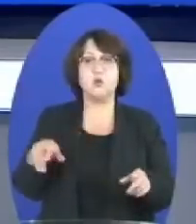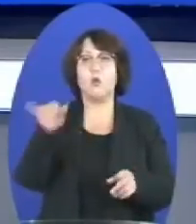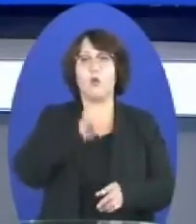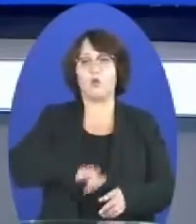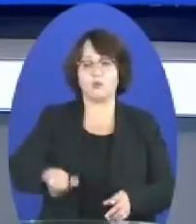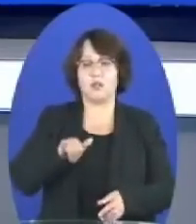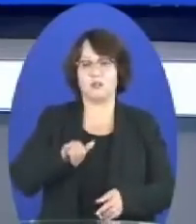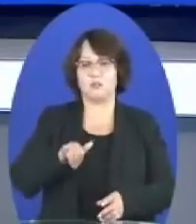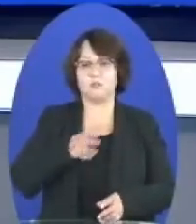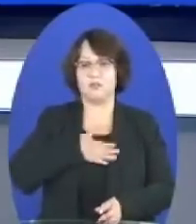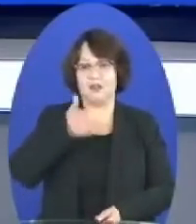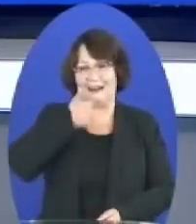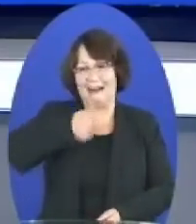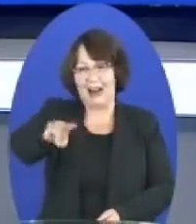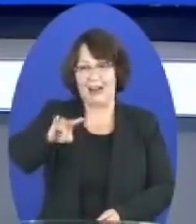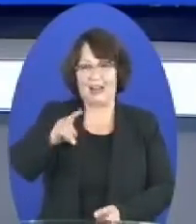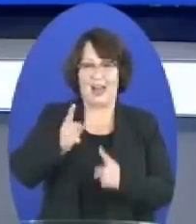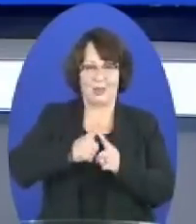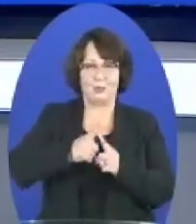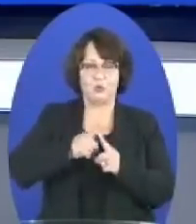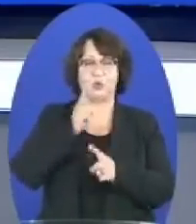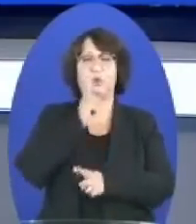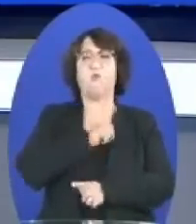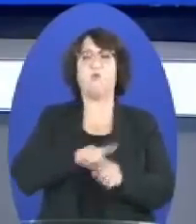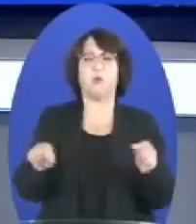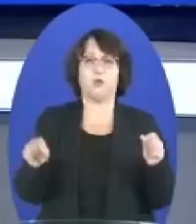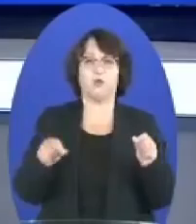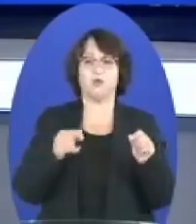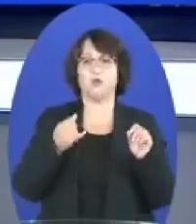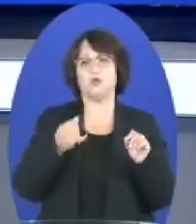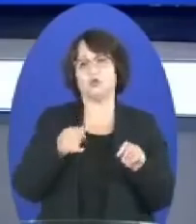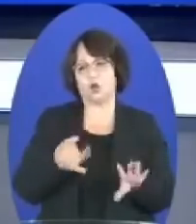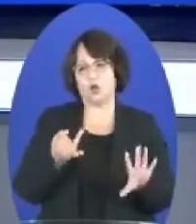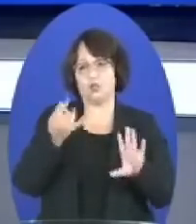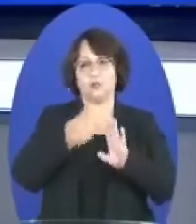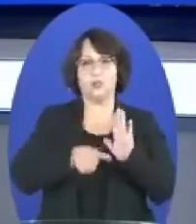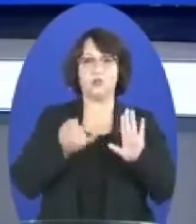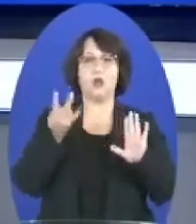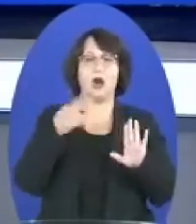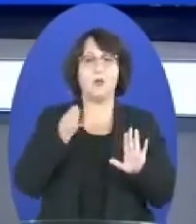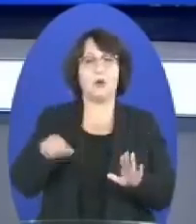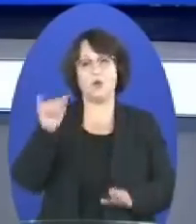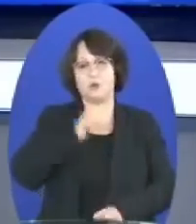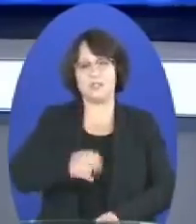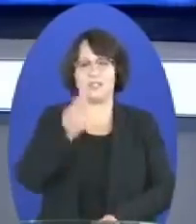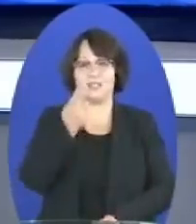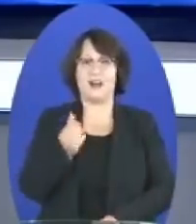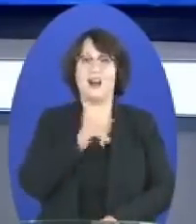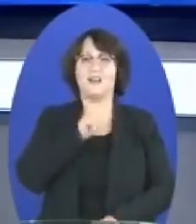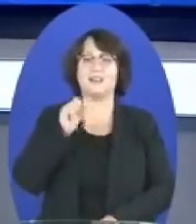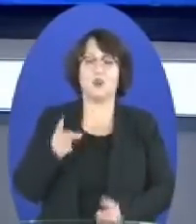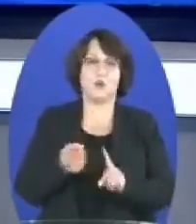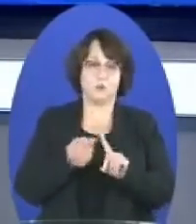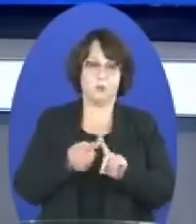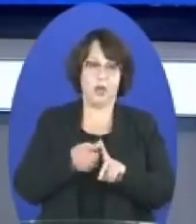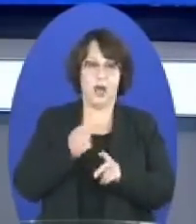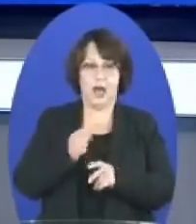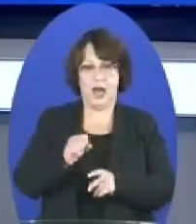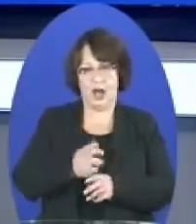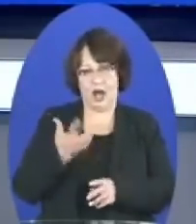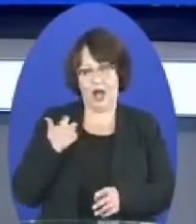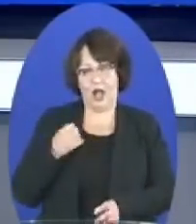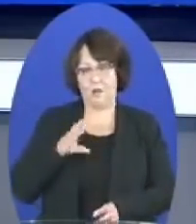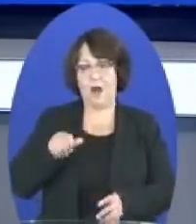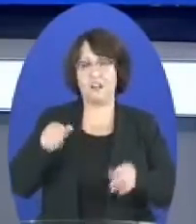албадан гаргах төлөвлөгөөгөө цуцалсан байна. За энэ сарын 6-ны өдөр Америк нэгдсэн улсын цагаачлалын алба COVID-19 цар тахлын улмаас хичээлээ цахим